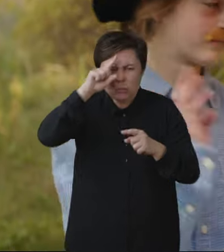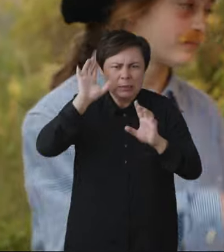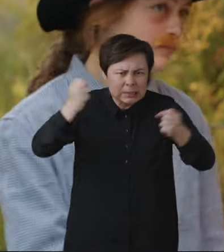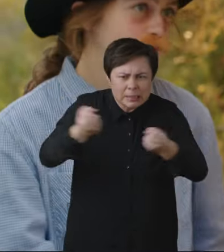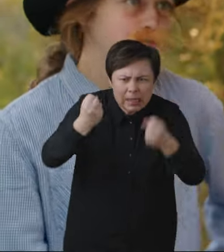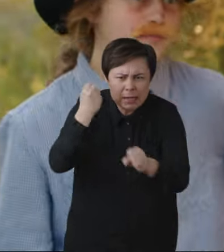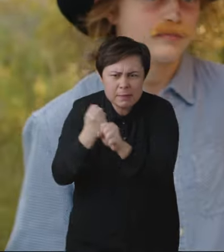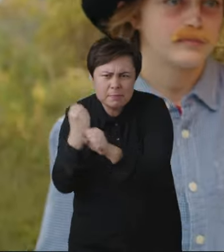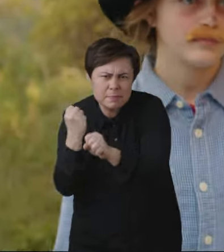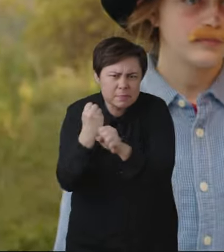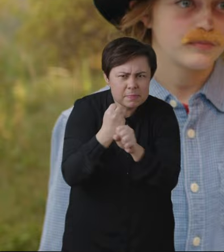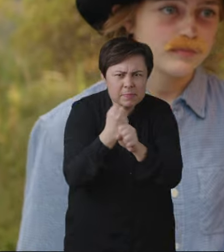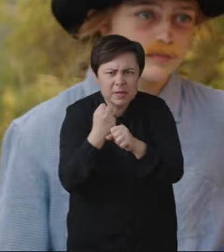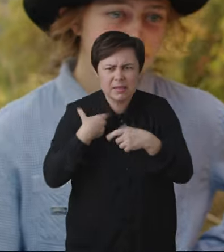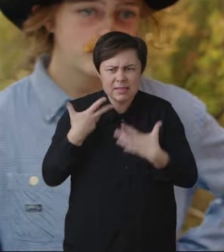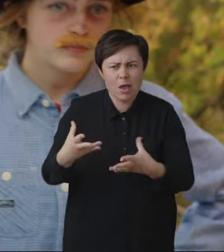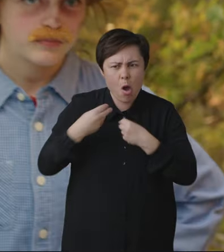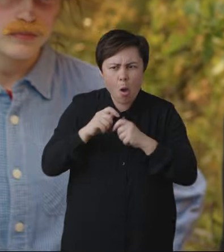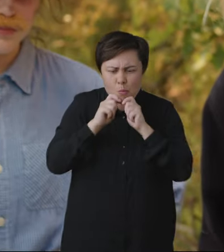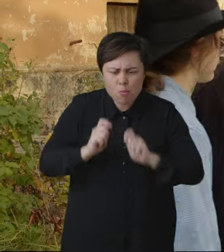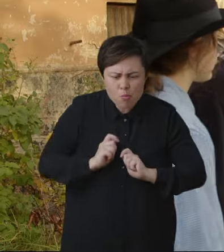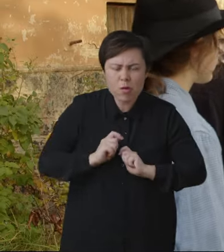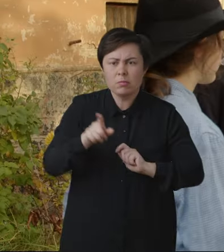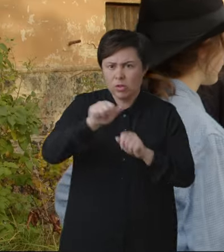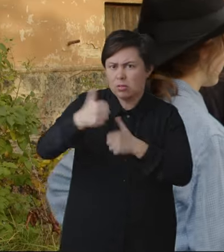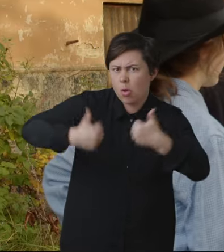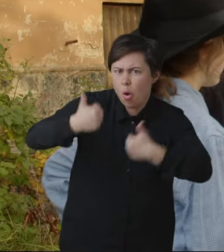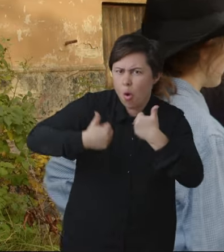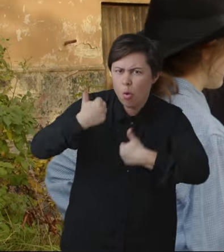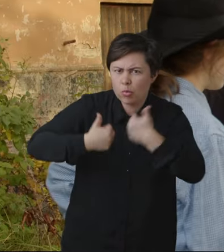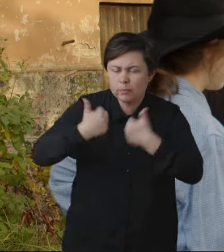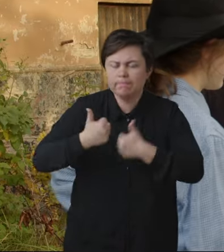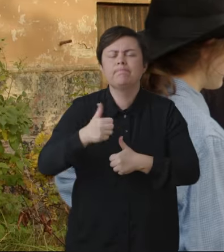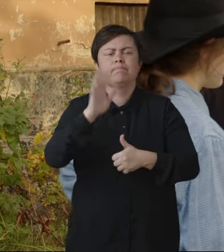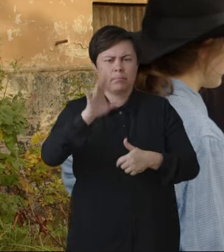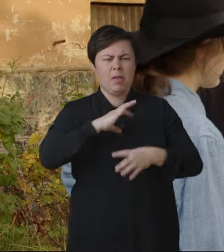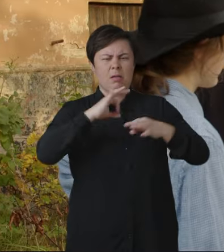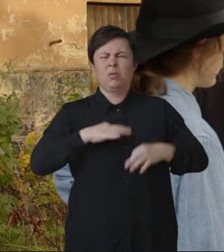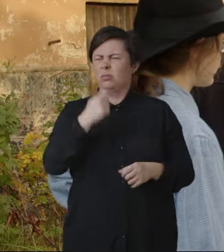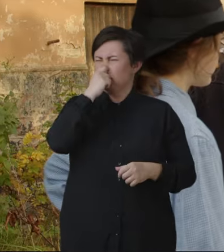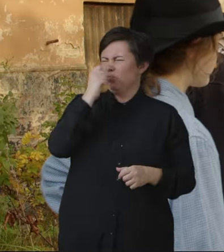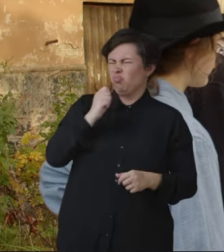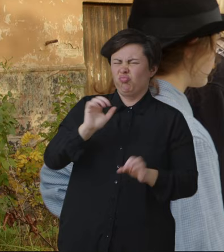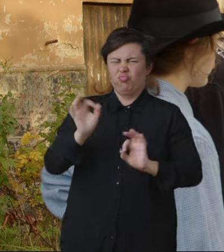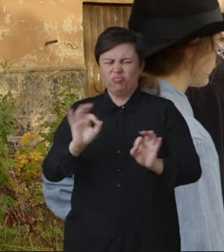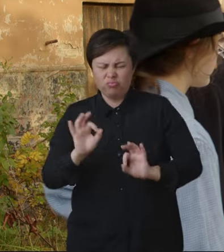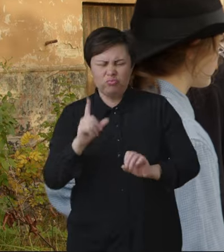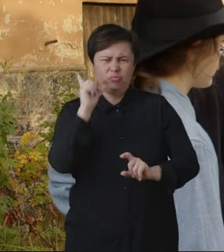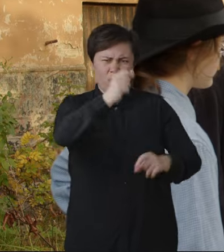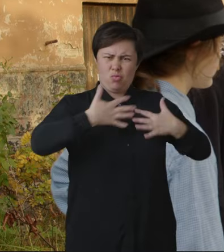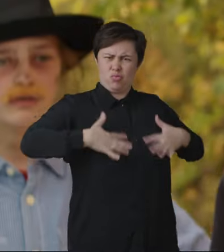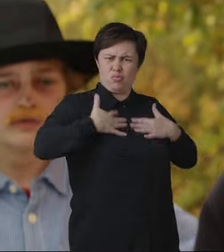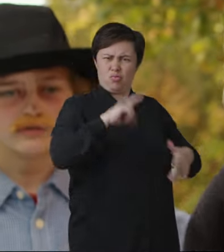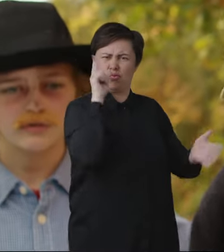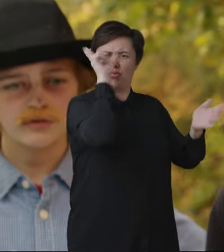starają. No, i to jak konkurencja. Dobra, panowie, bo fetor straszny. To jak, idziemy się wymyć